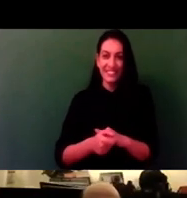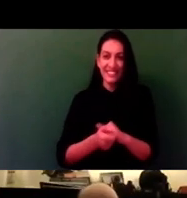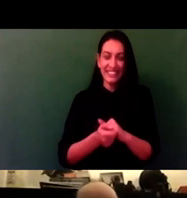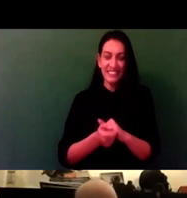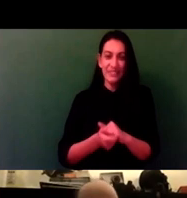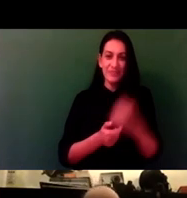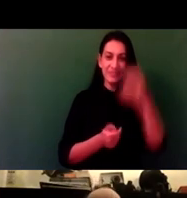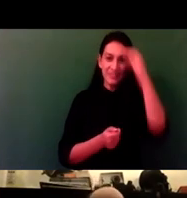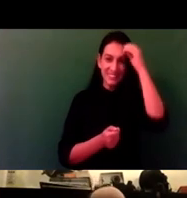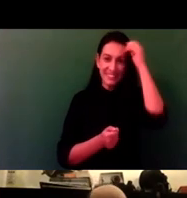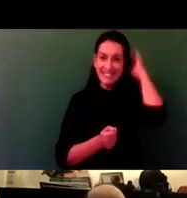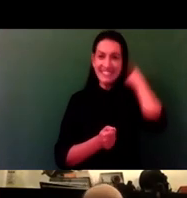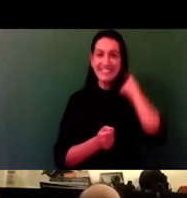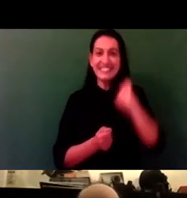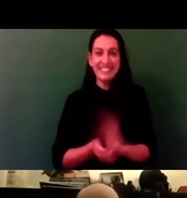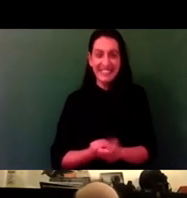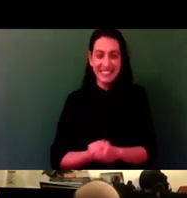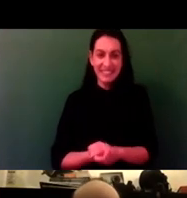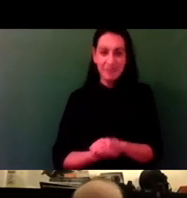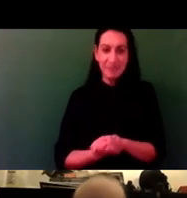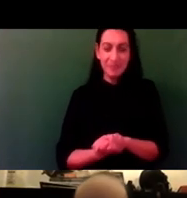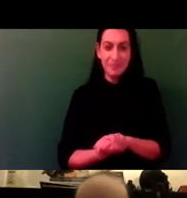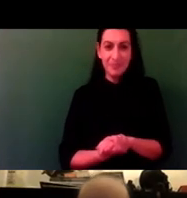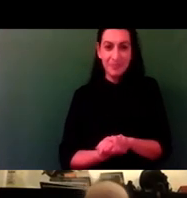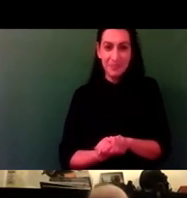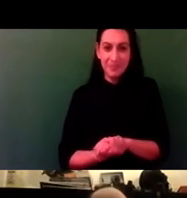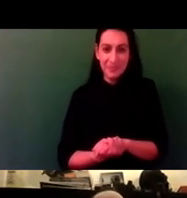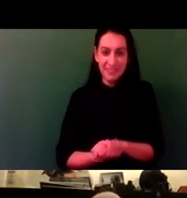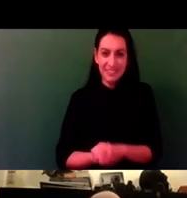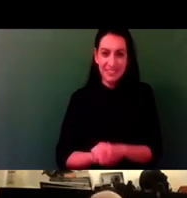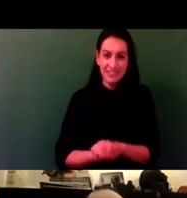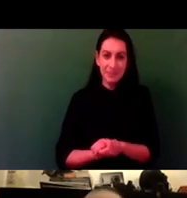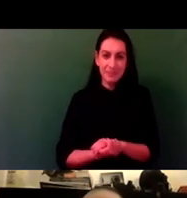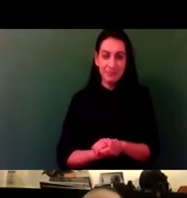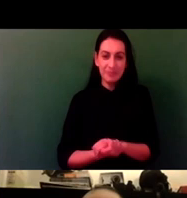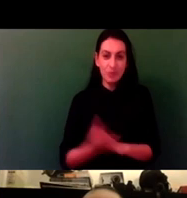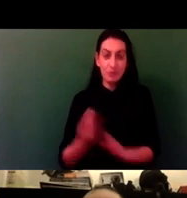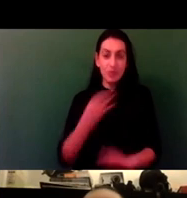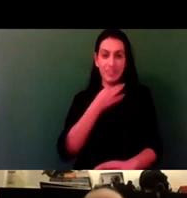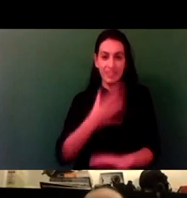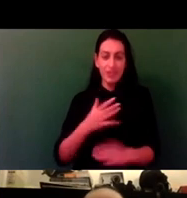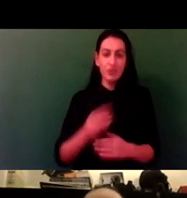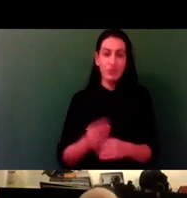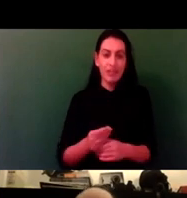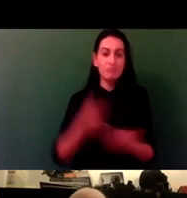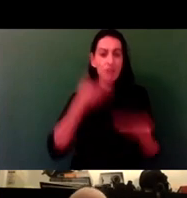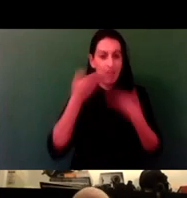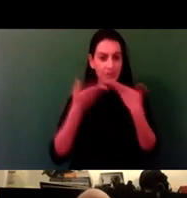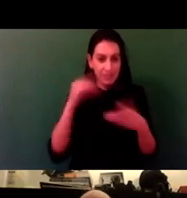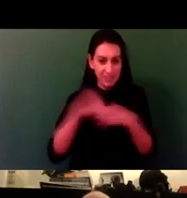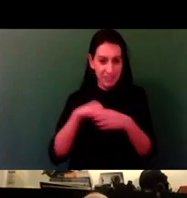emin olamadım söz alıp isteyemedim de. Çok teşekkürler sunumlar için. Ben